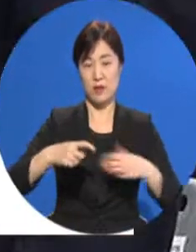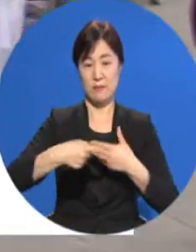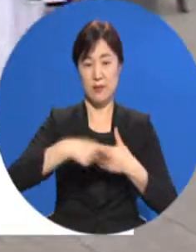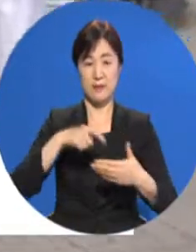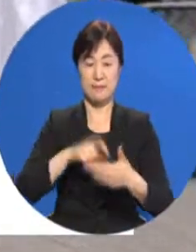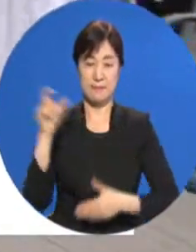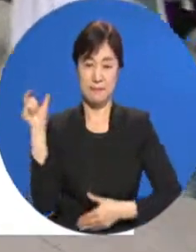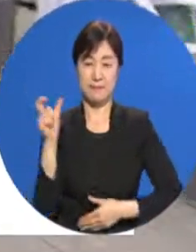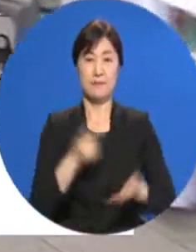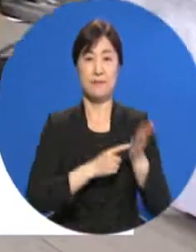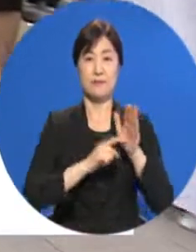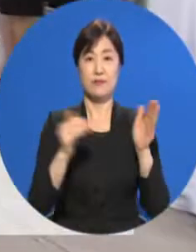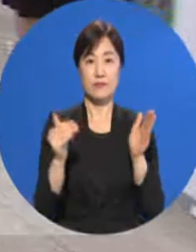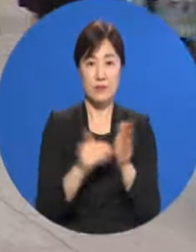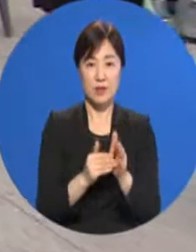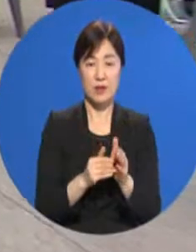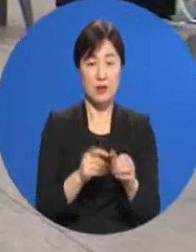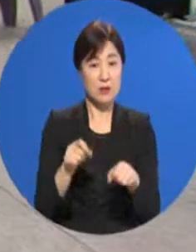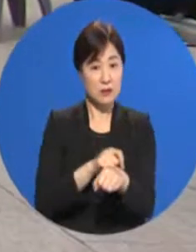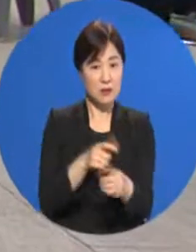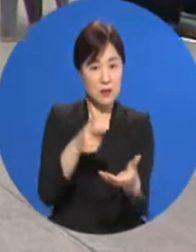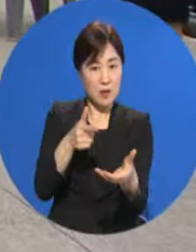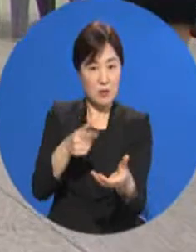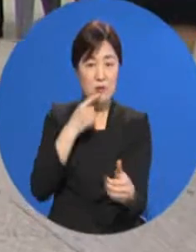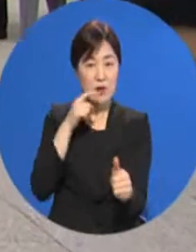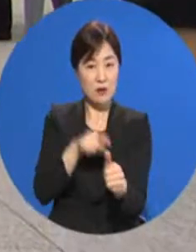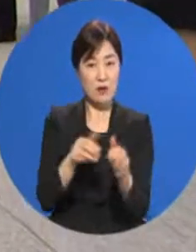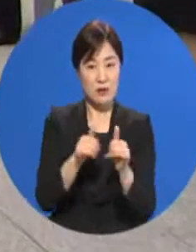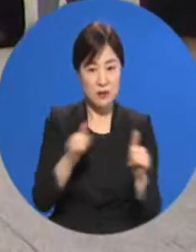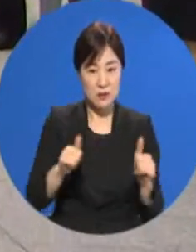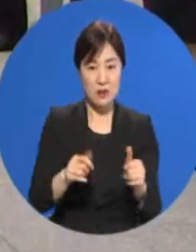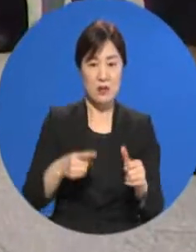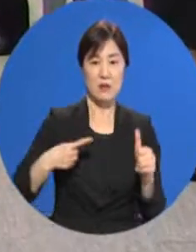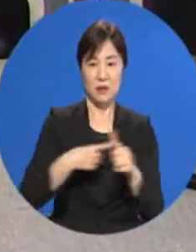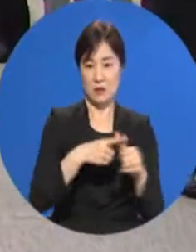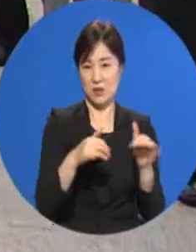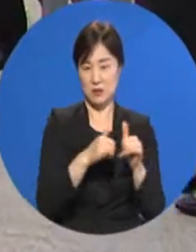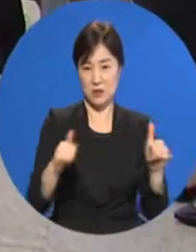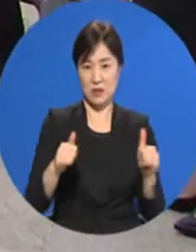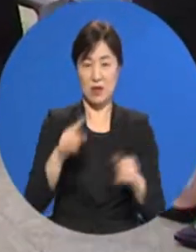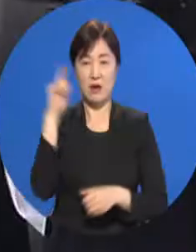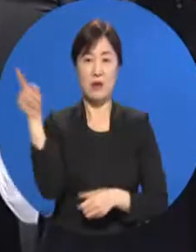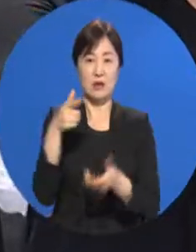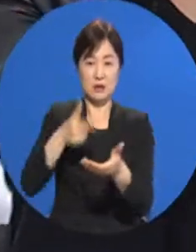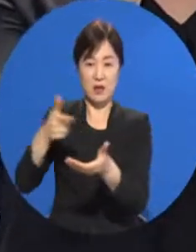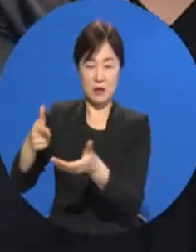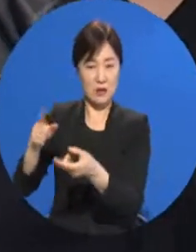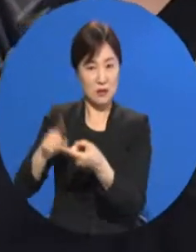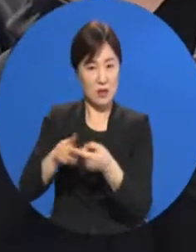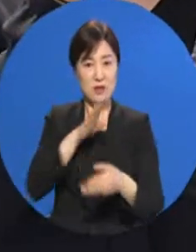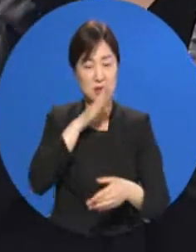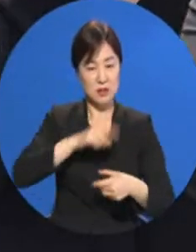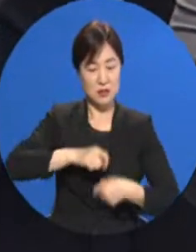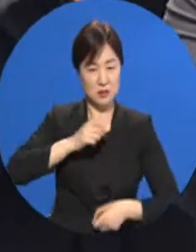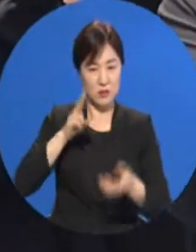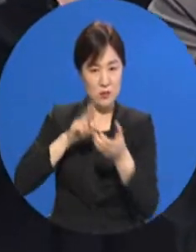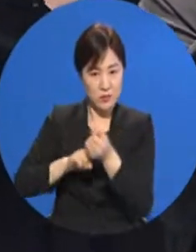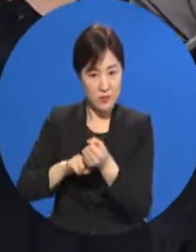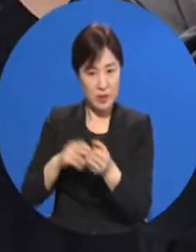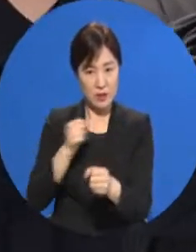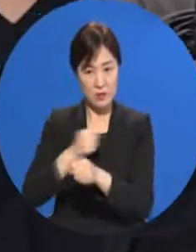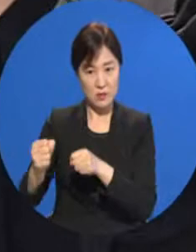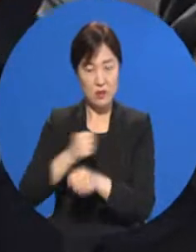밝혔습니다. 특히 발포 명령자 규명과 민간인 학살, 헬기 사격의 진실과 은폐 조작 의혹 등을